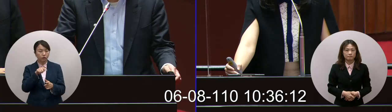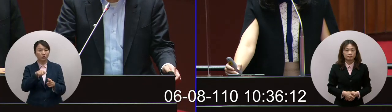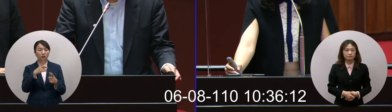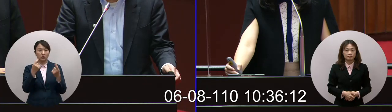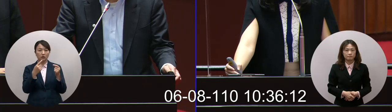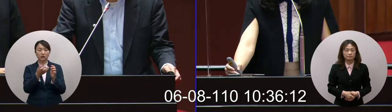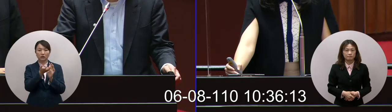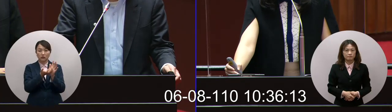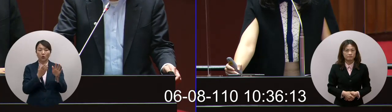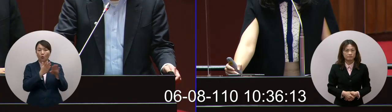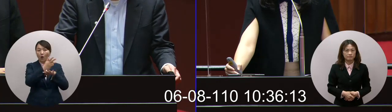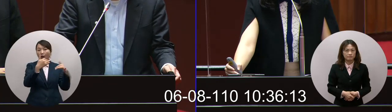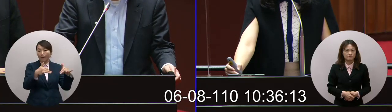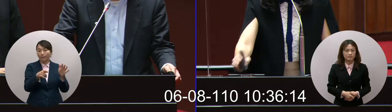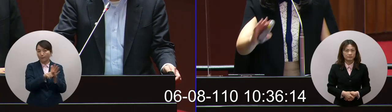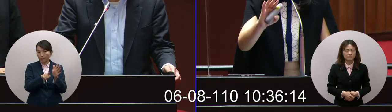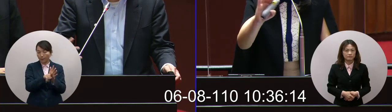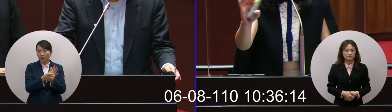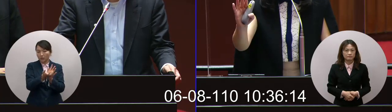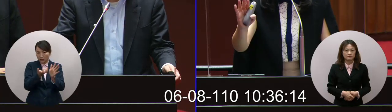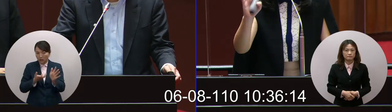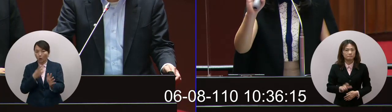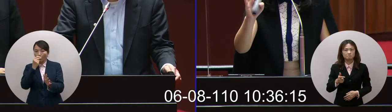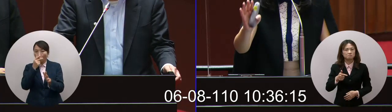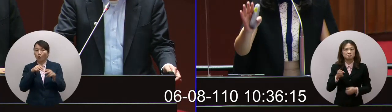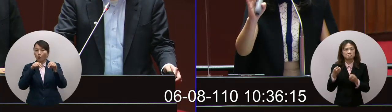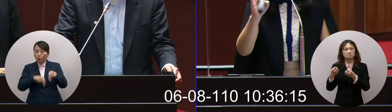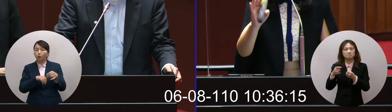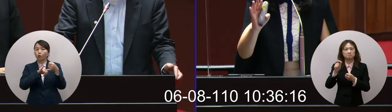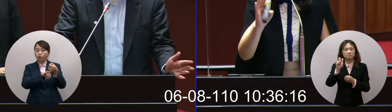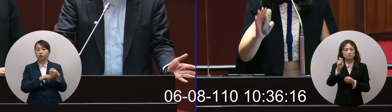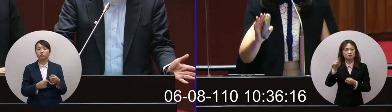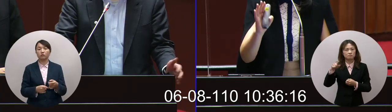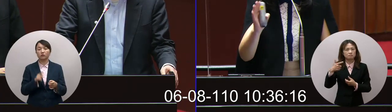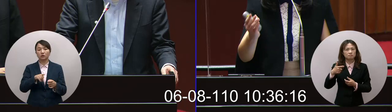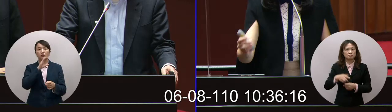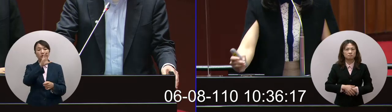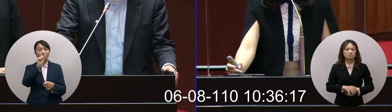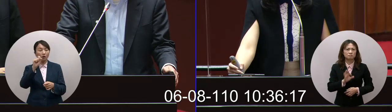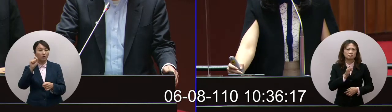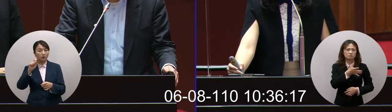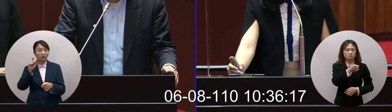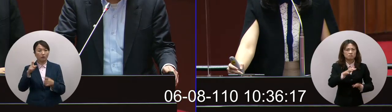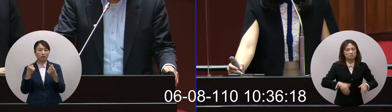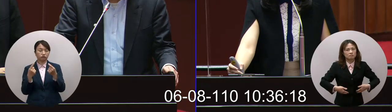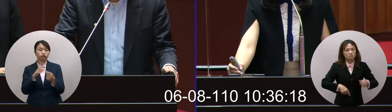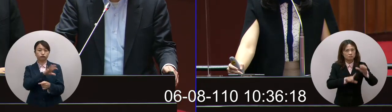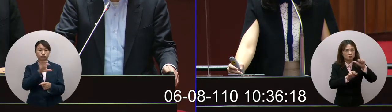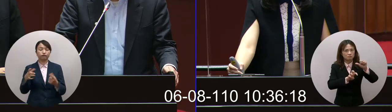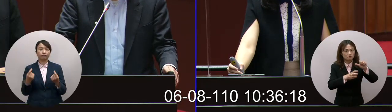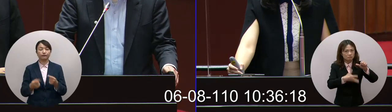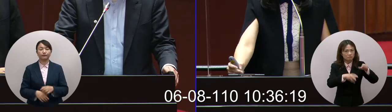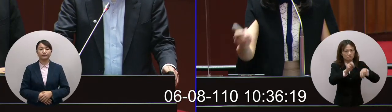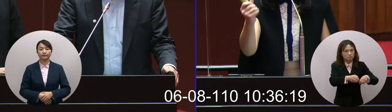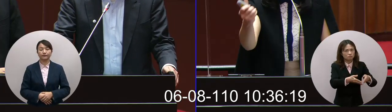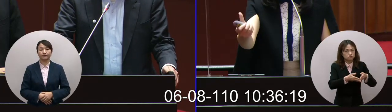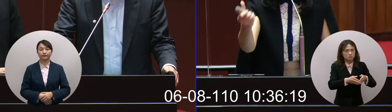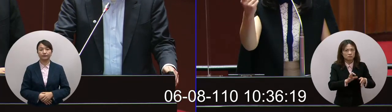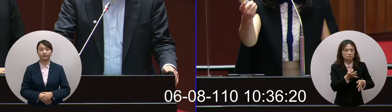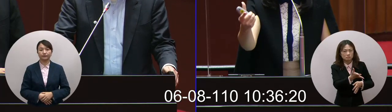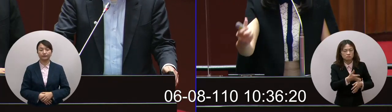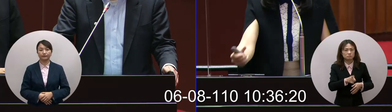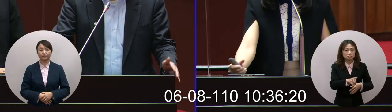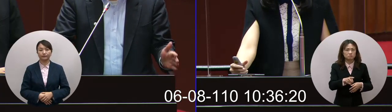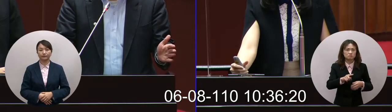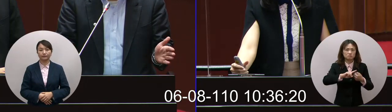是在他还没有通过议会以前， 我们不是要讨论。我现在问你的是，为什么急着要在5月28号要做这样的签约？你没有法